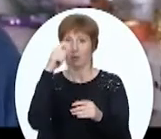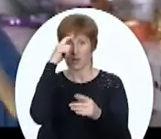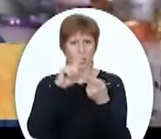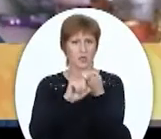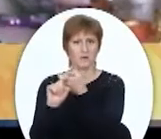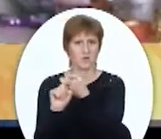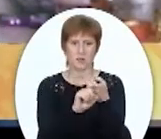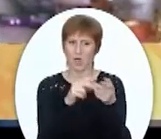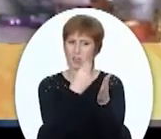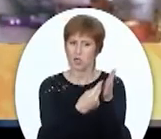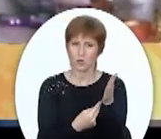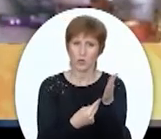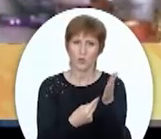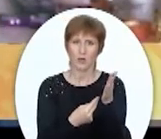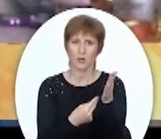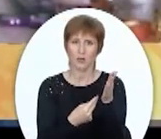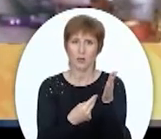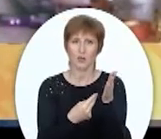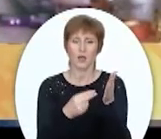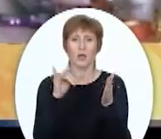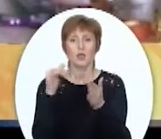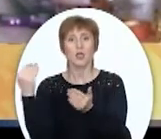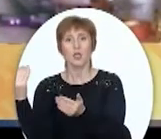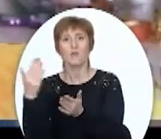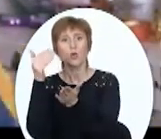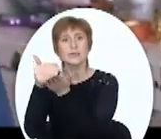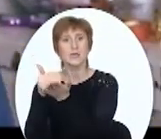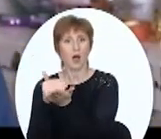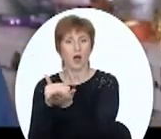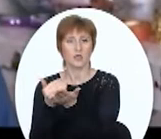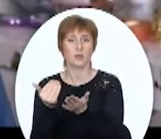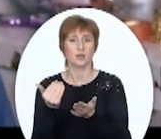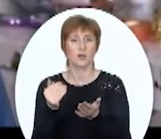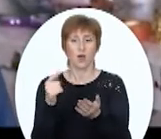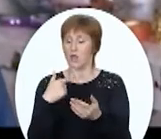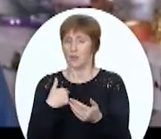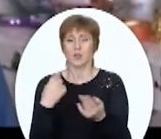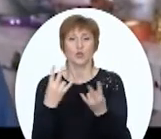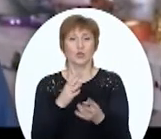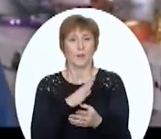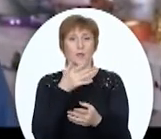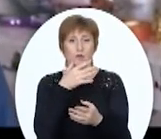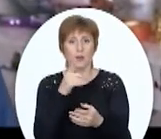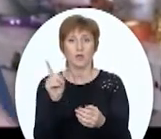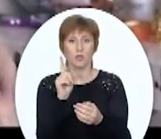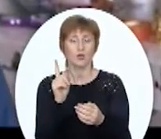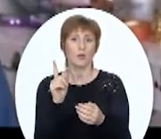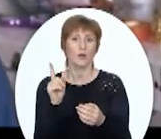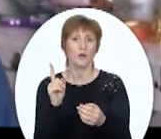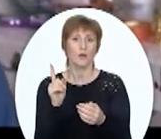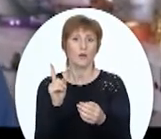связать вначале эти вот рисунки и вот его вот этот сценарий. То есть для меня нужно было время, чтобы все вот